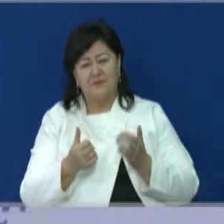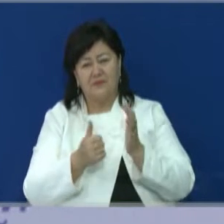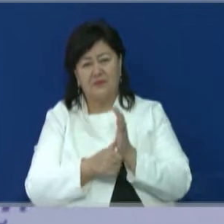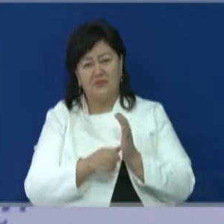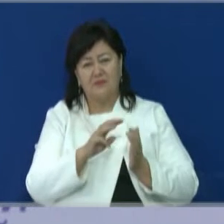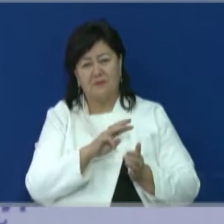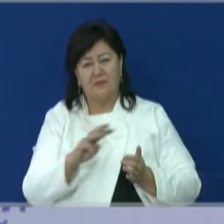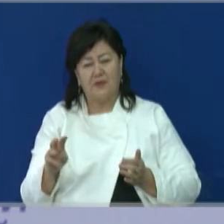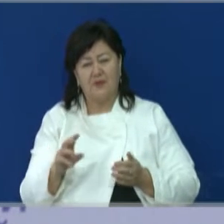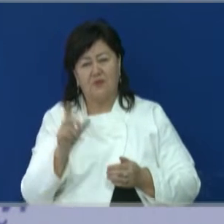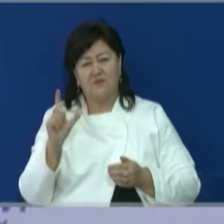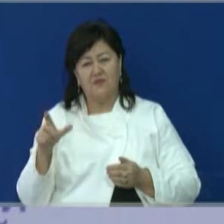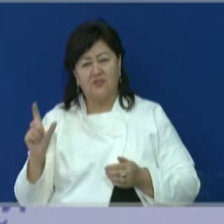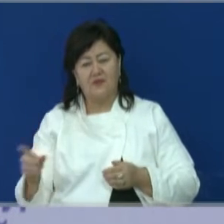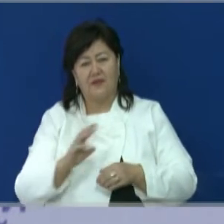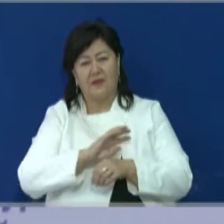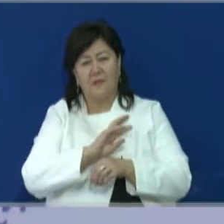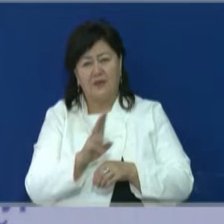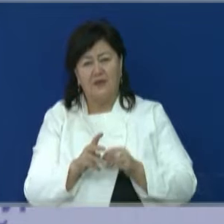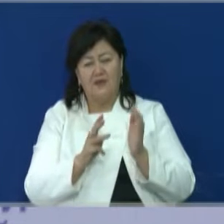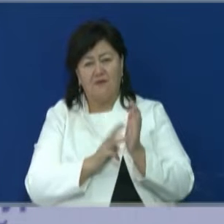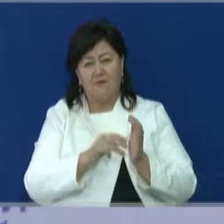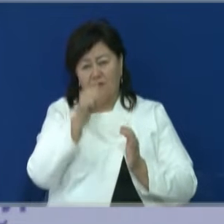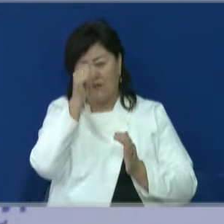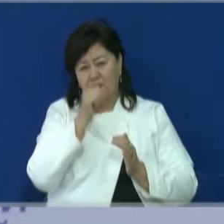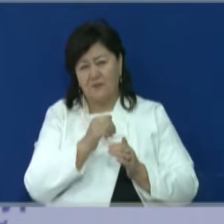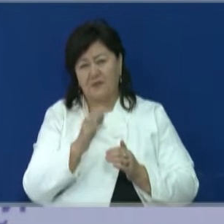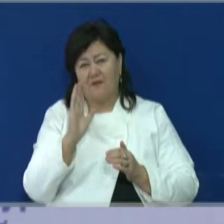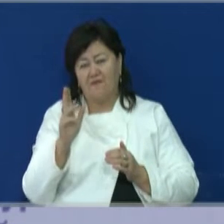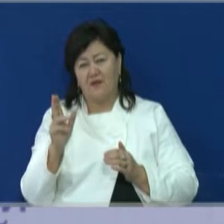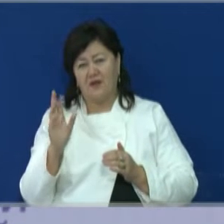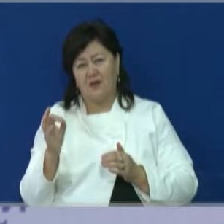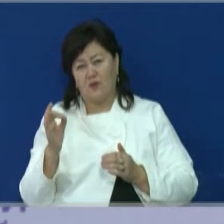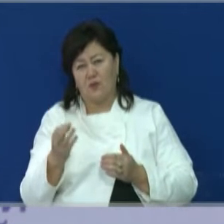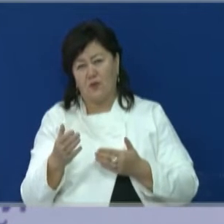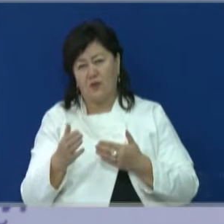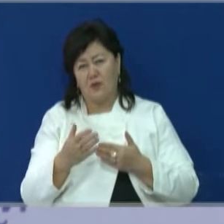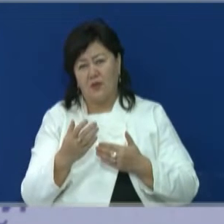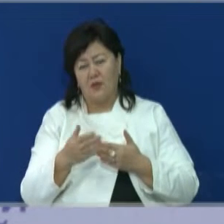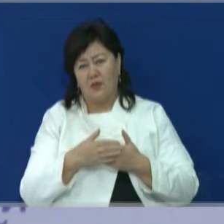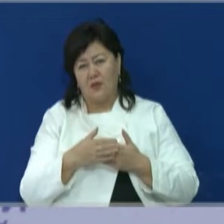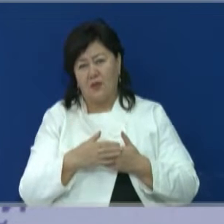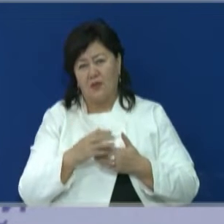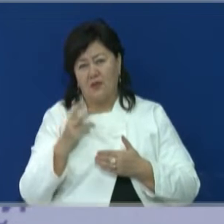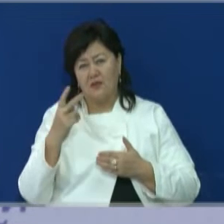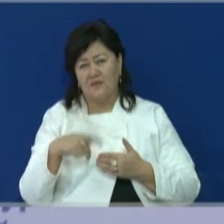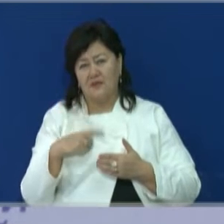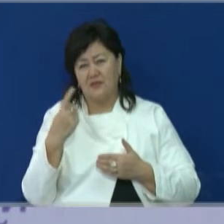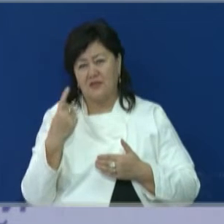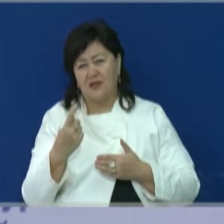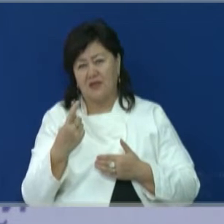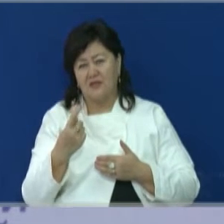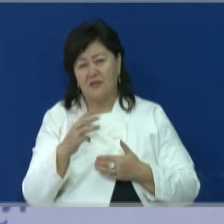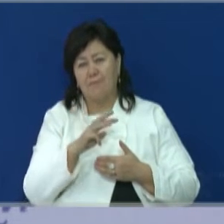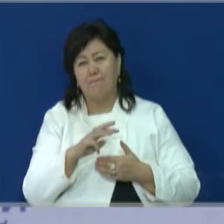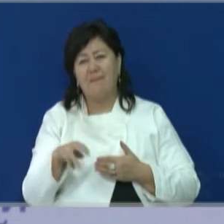миллион 600 адам қамтылды. 8 ай ішінде жалпы Шығыс Қазақстан облысын алсақ, жақында бөлінгендіктен 21,2